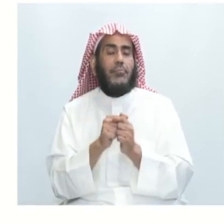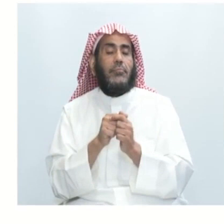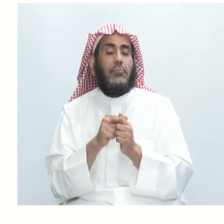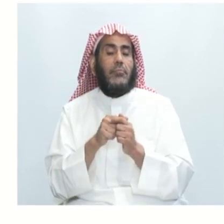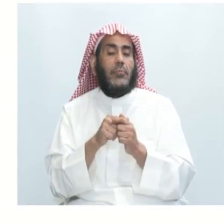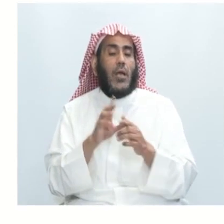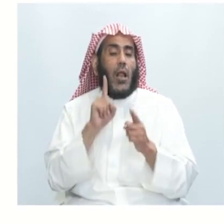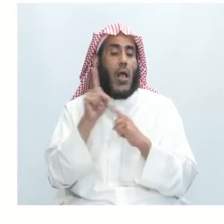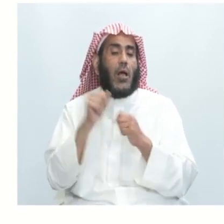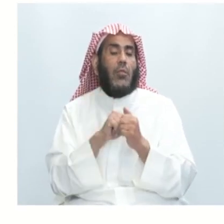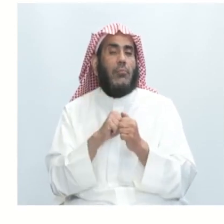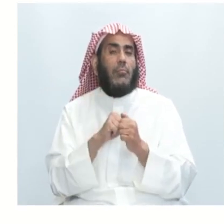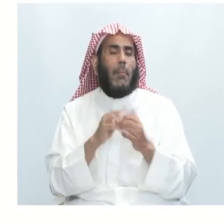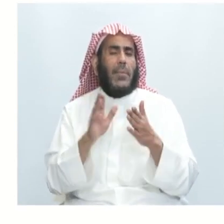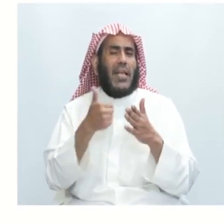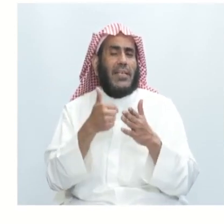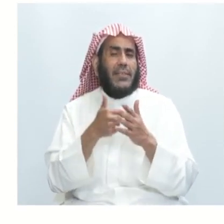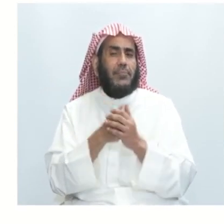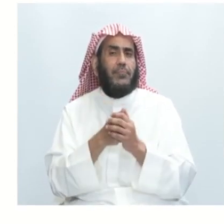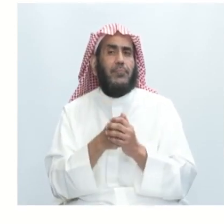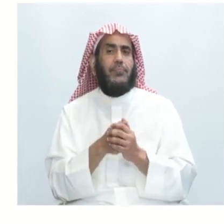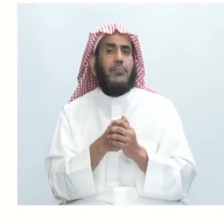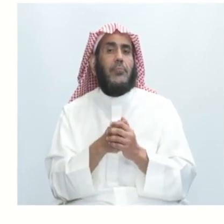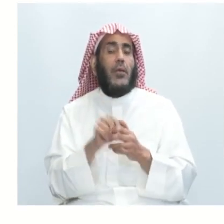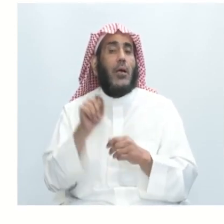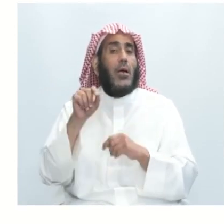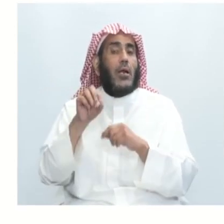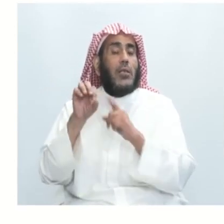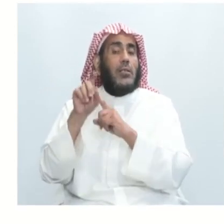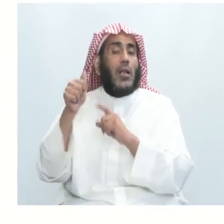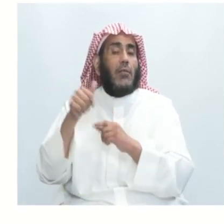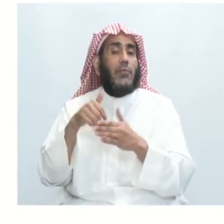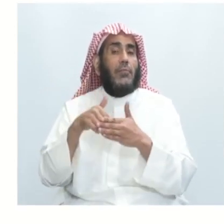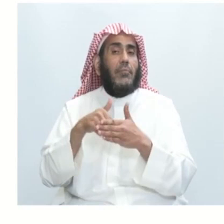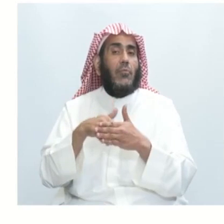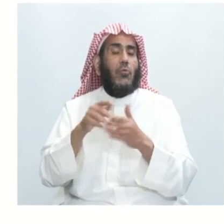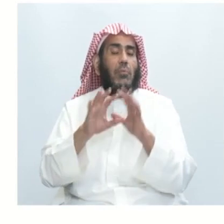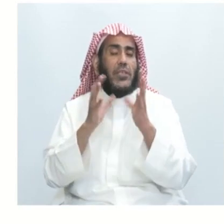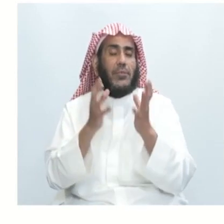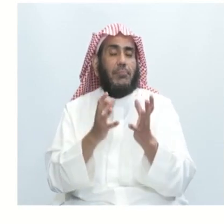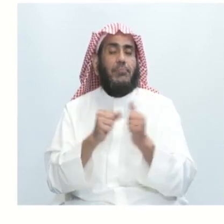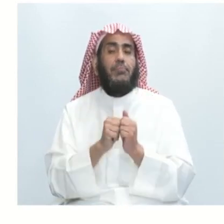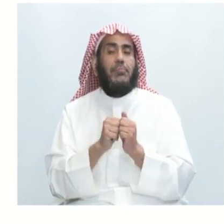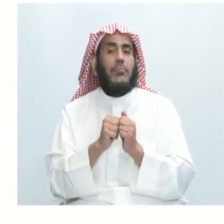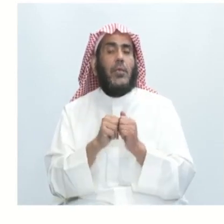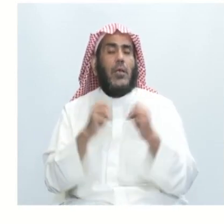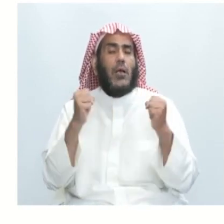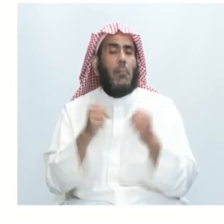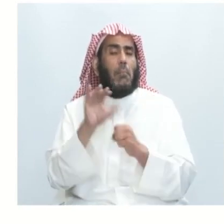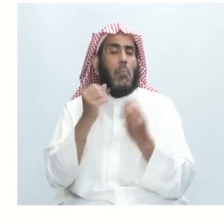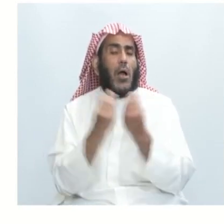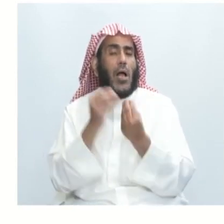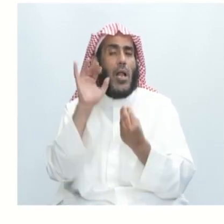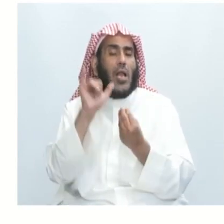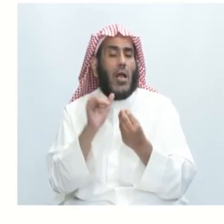هنا لاحظ بدايه الراس الحرف ثم الجسم وكذلك هنا مع الياء